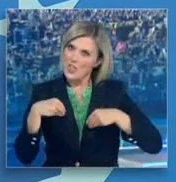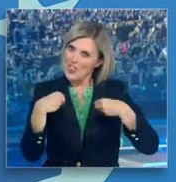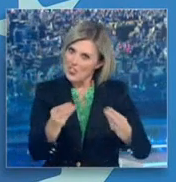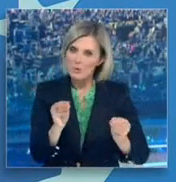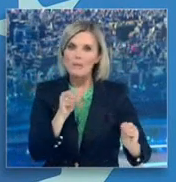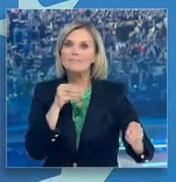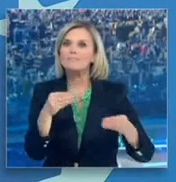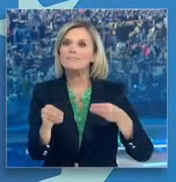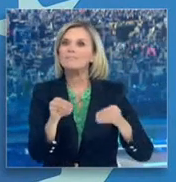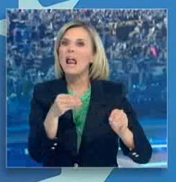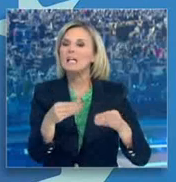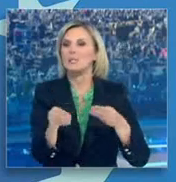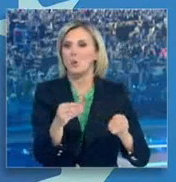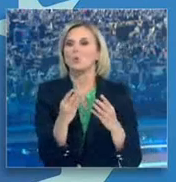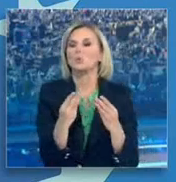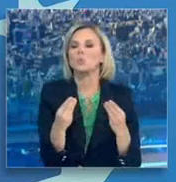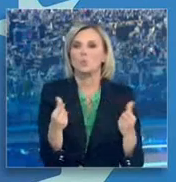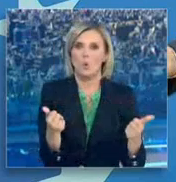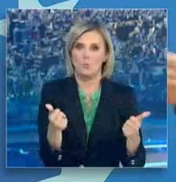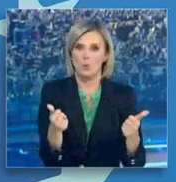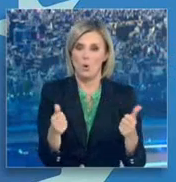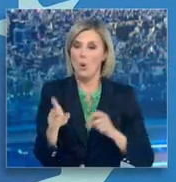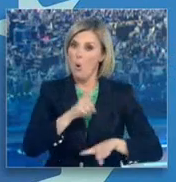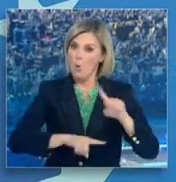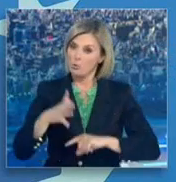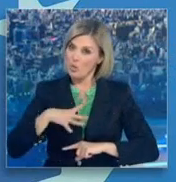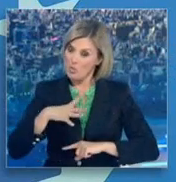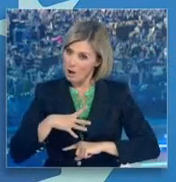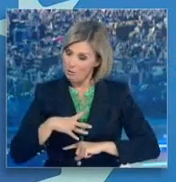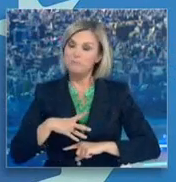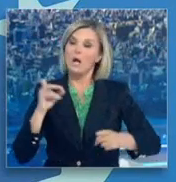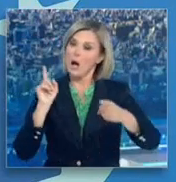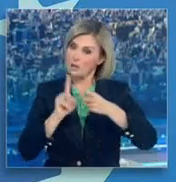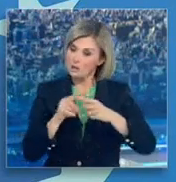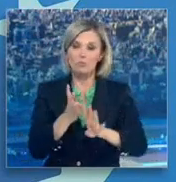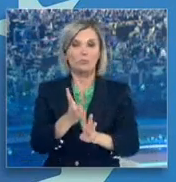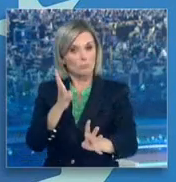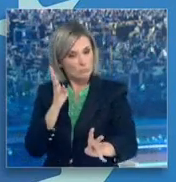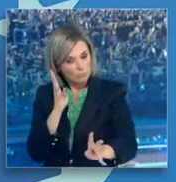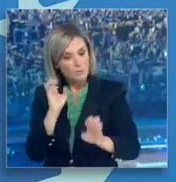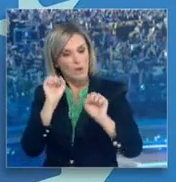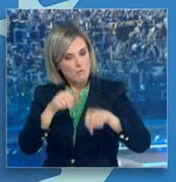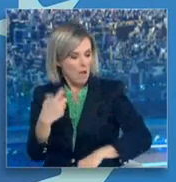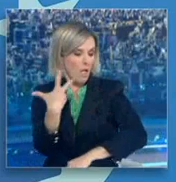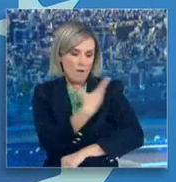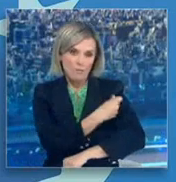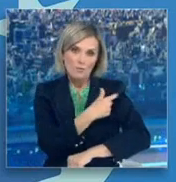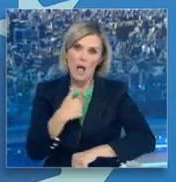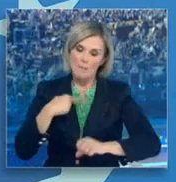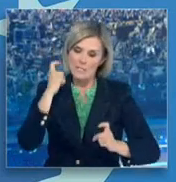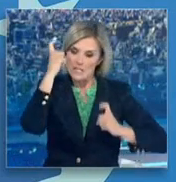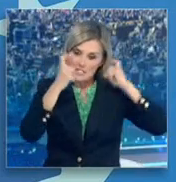έχουμε φτάσει σε ένα επίπεδο πια που με μεγάλη προθυμία αυτοί που θέλουν να εμβολιαστούν εμβολιάζονται, είναι βέβαιο ότι πρέπει να σκεφτούμε πιο έξυπνα,